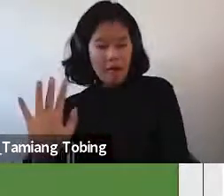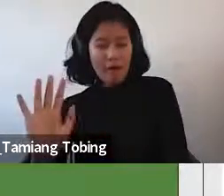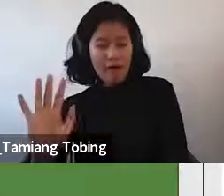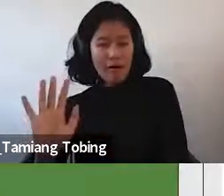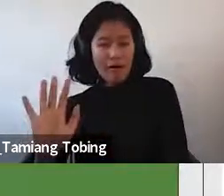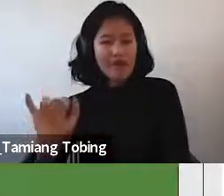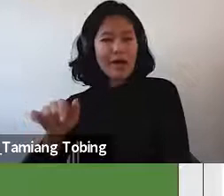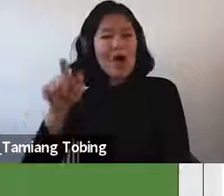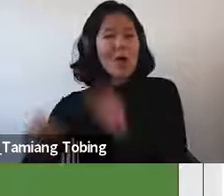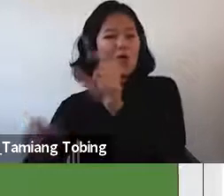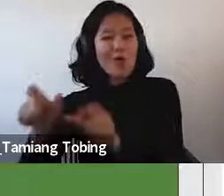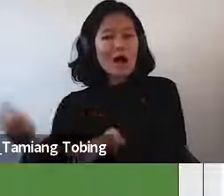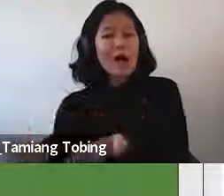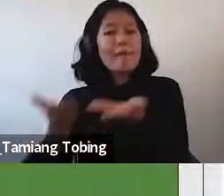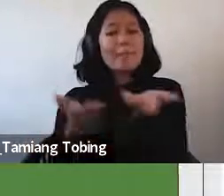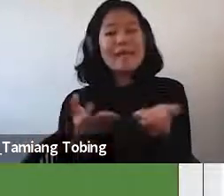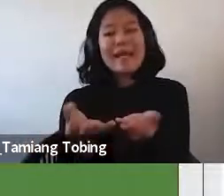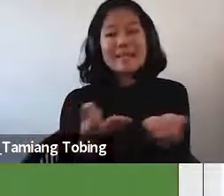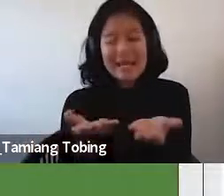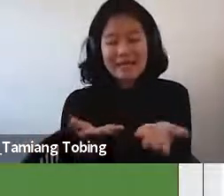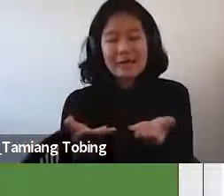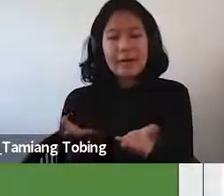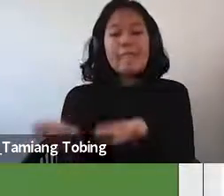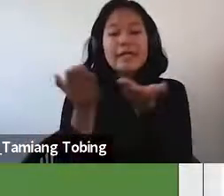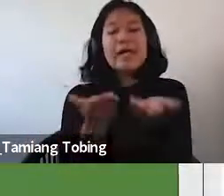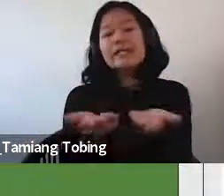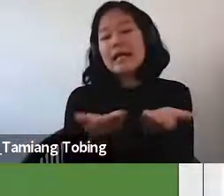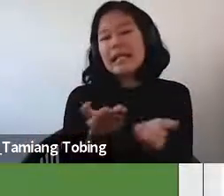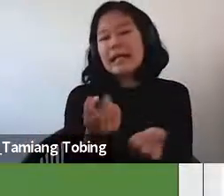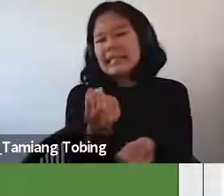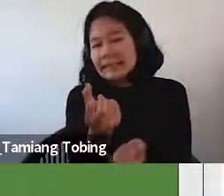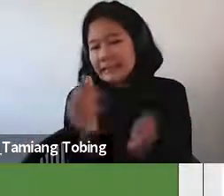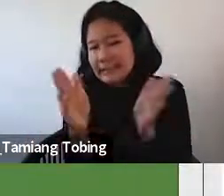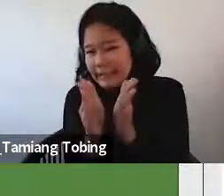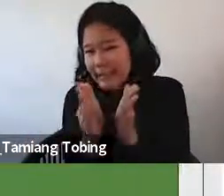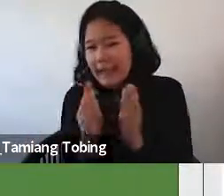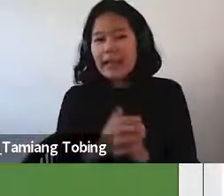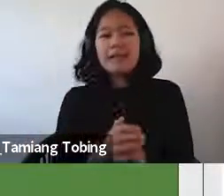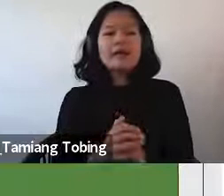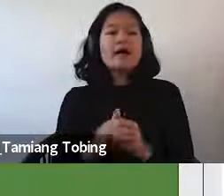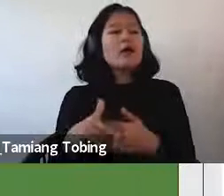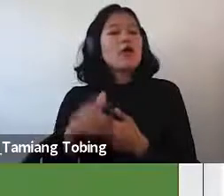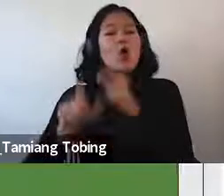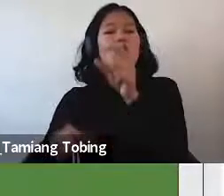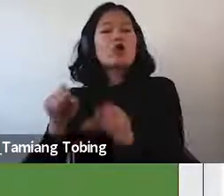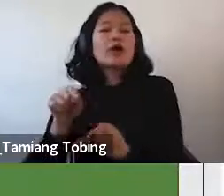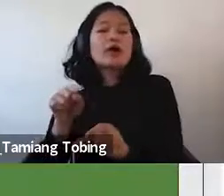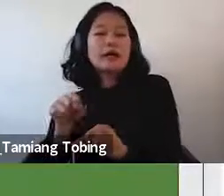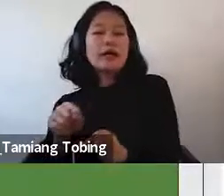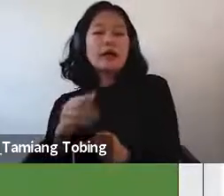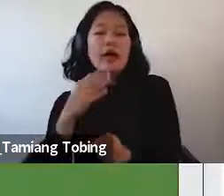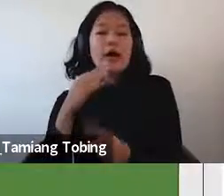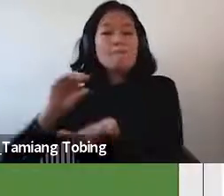adalah penyedia jasa-jasa kecil, mereka adalah pekerja dengan